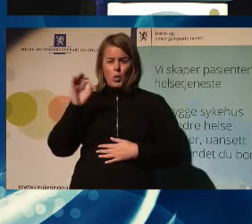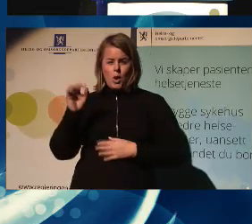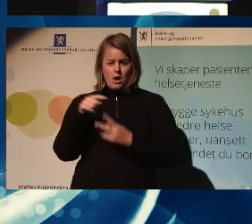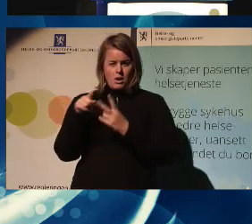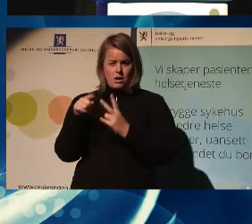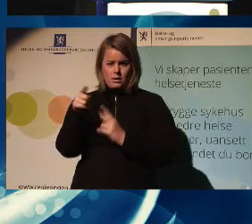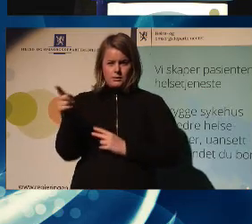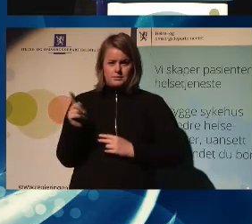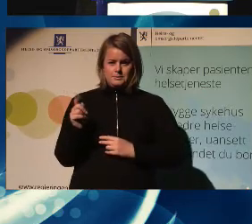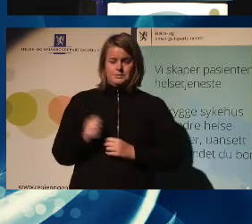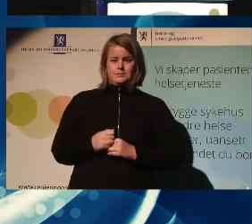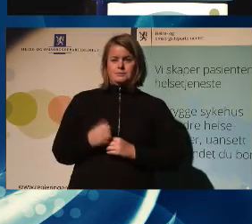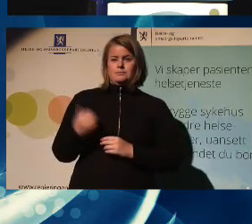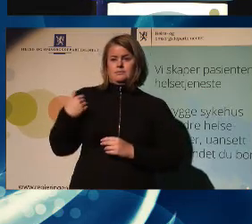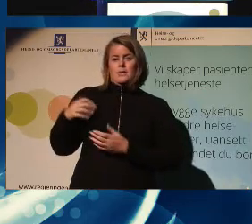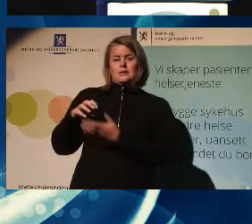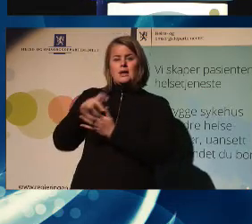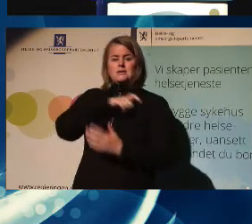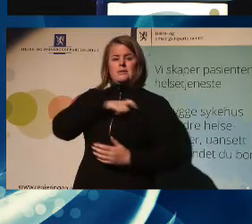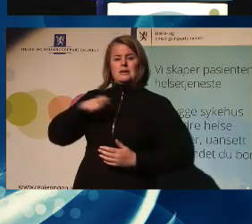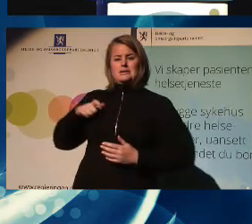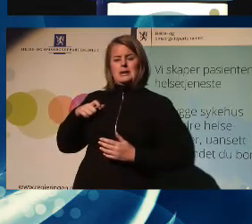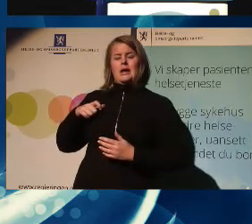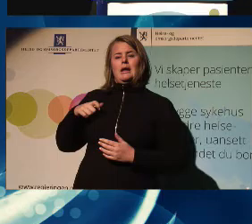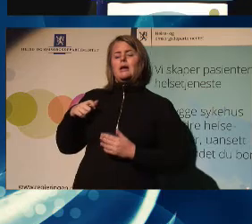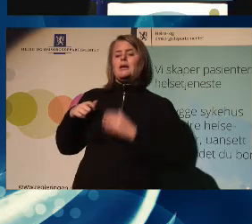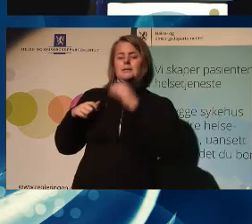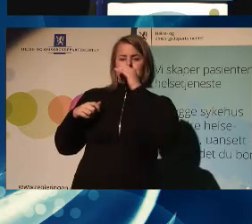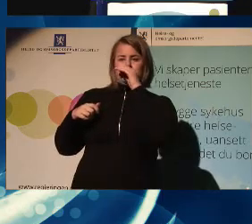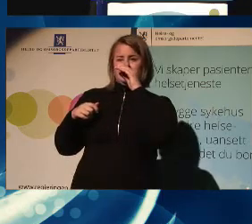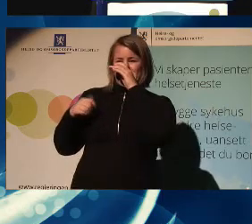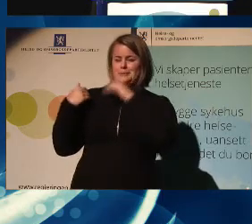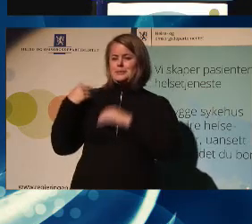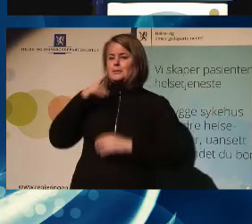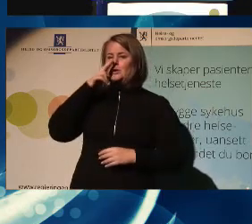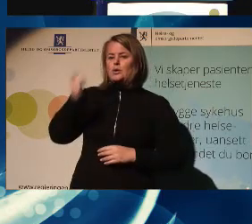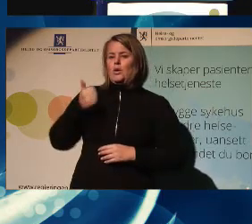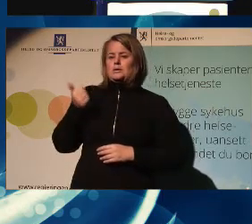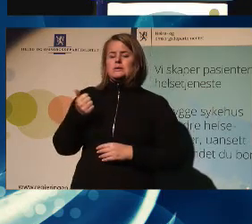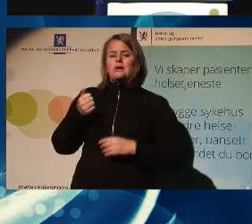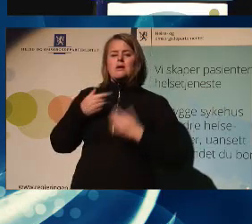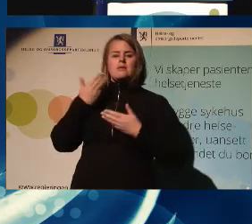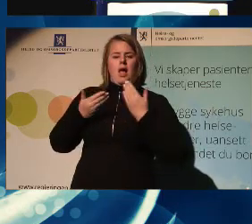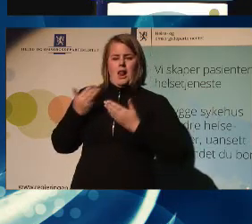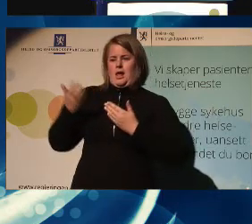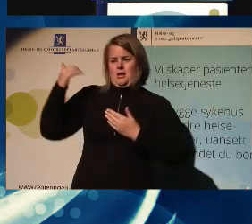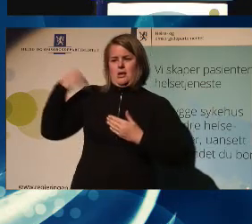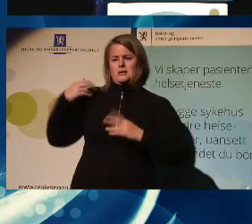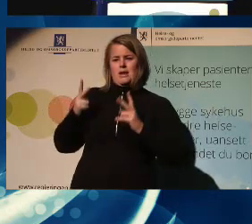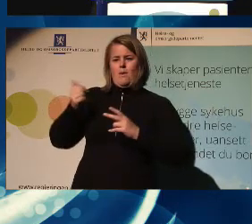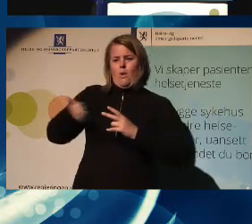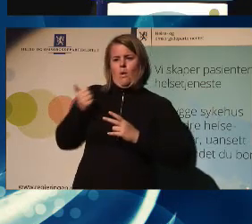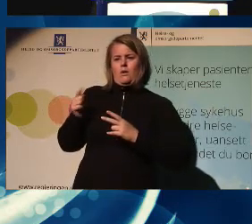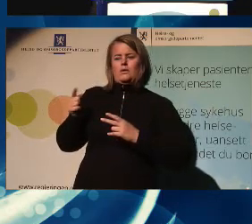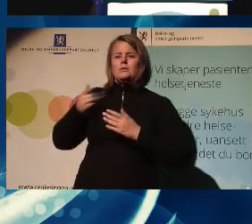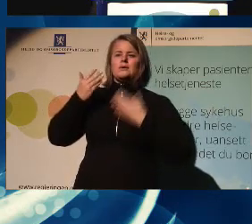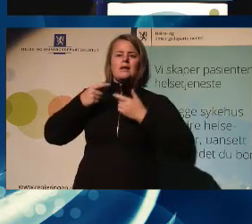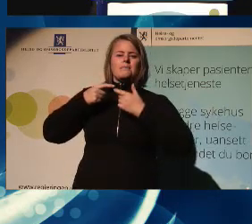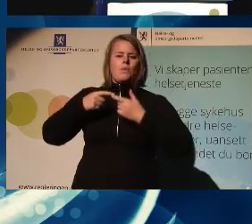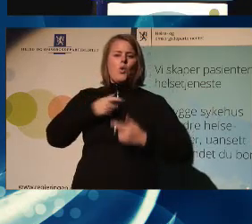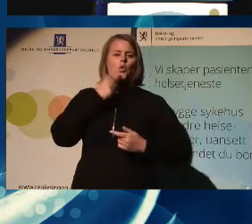Statsministeren trakk også fram problematikken med ungdom og ensomhet i sin nyttårstale samme år.